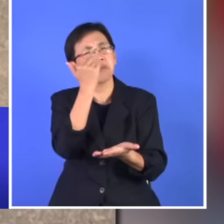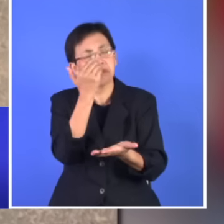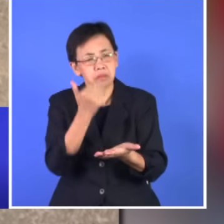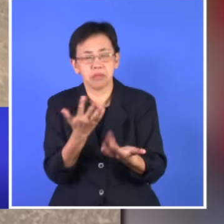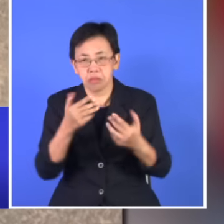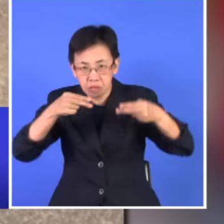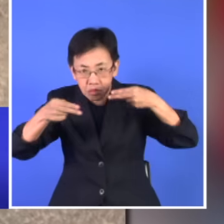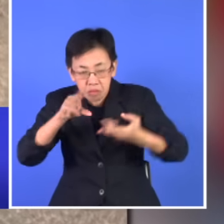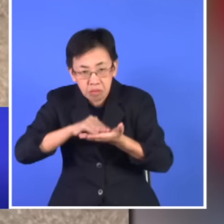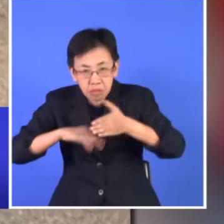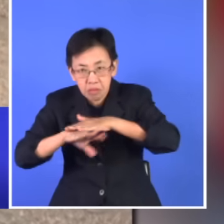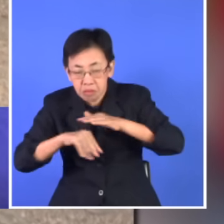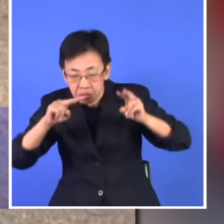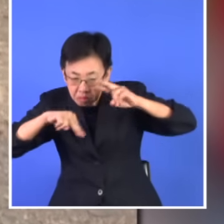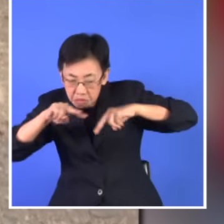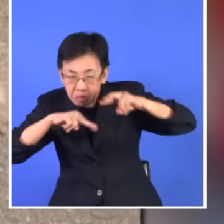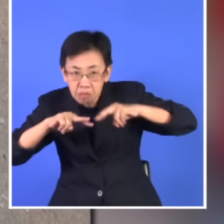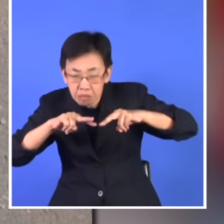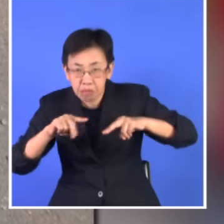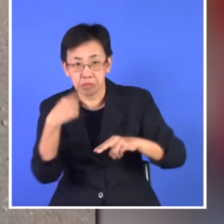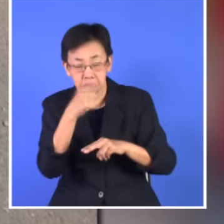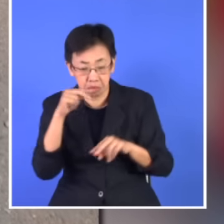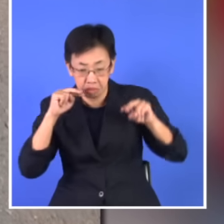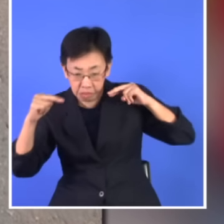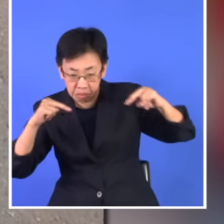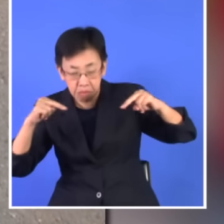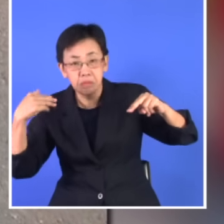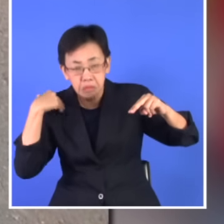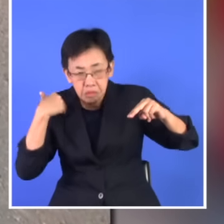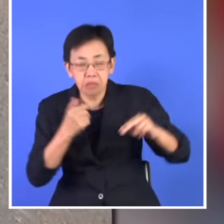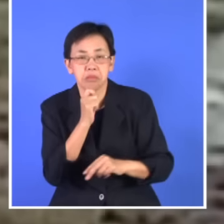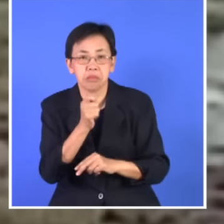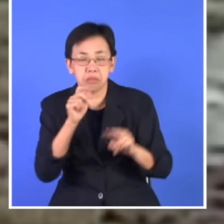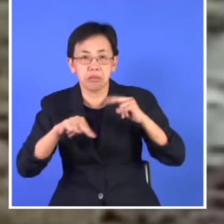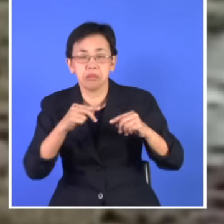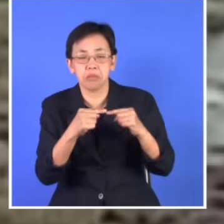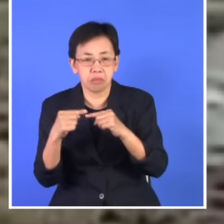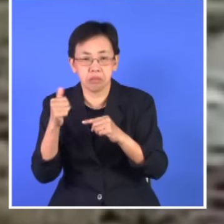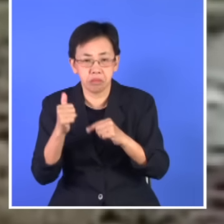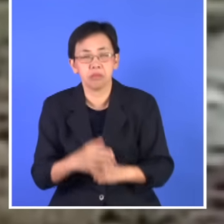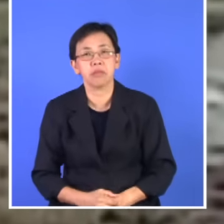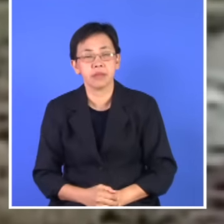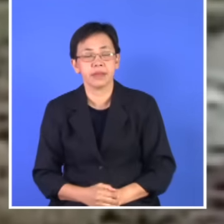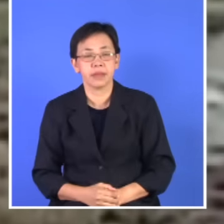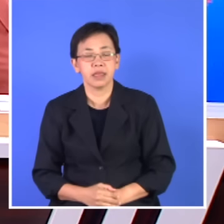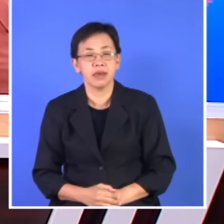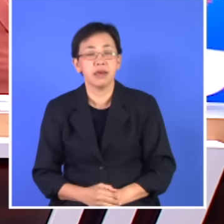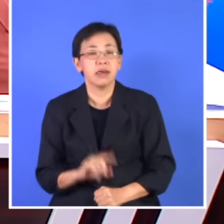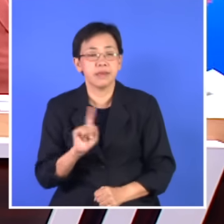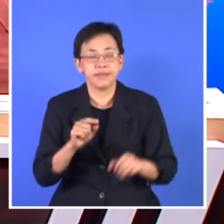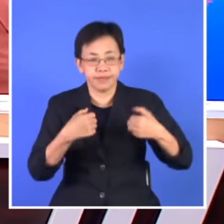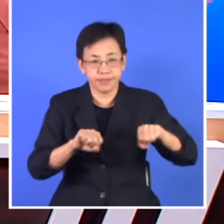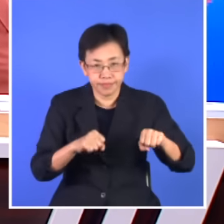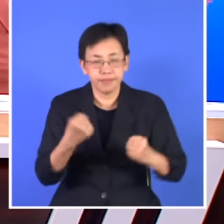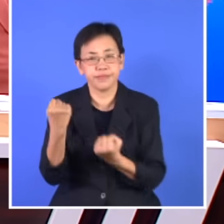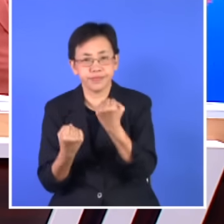ดูซิว่ามันมีกล้องมั้ยและใครเห็นเหตุการณ์หรือเปล่าเพื่อจะมาสอบสวนทวนความในเรื่องนี้อีกเหตุการณ์นึงนั้นก็เกี่ยวข้องกับรถจักรยานยนต์แล้วก็รถ